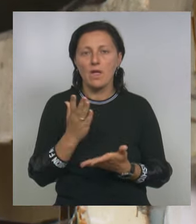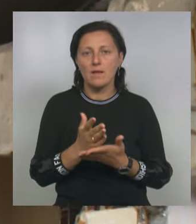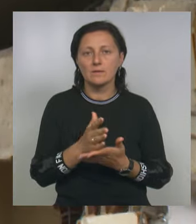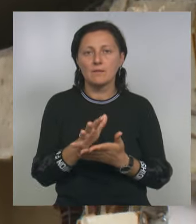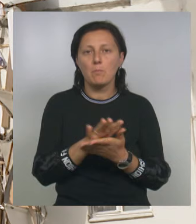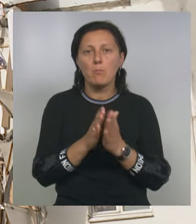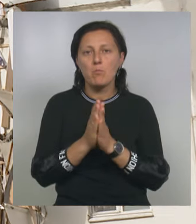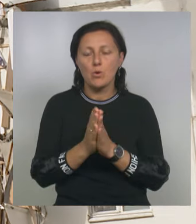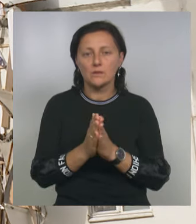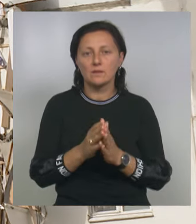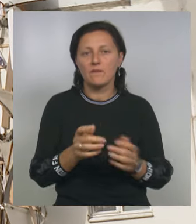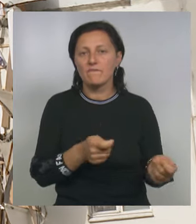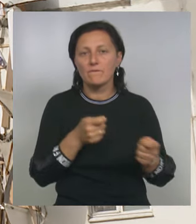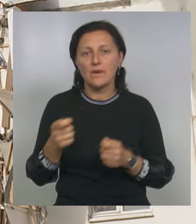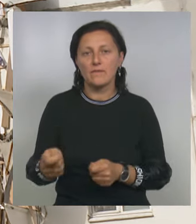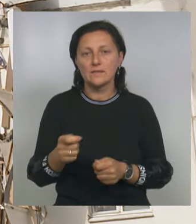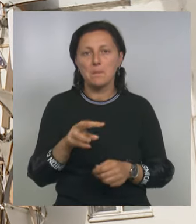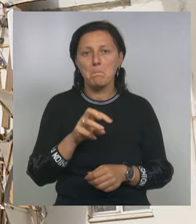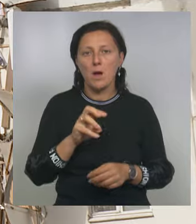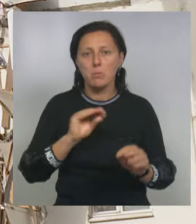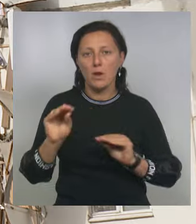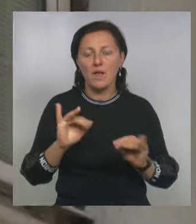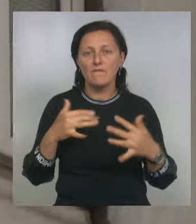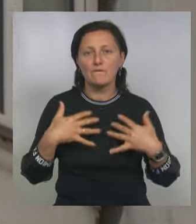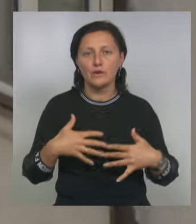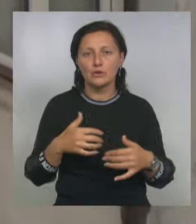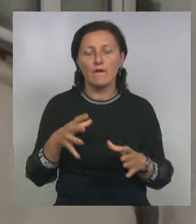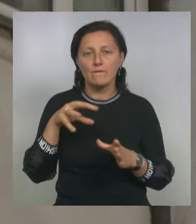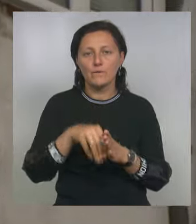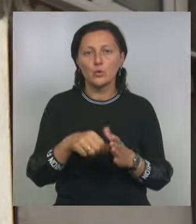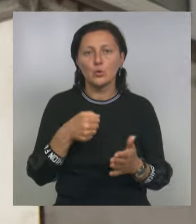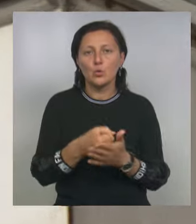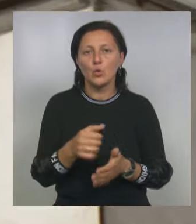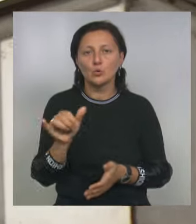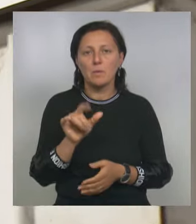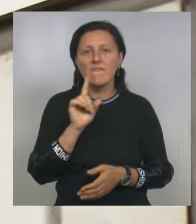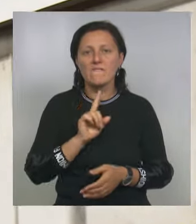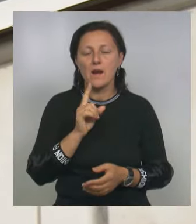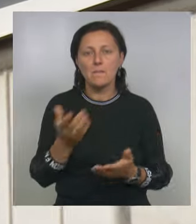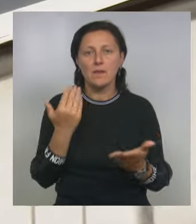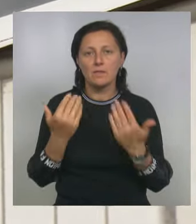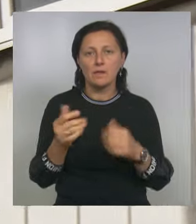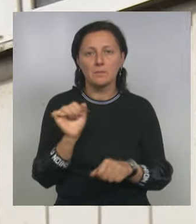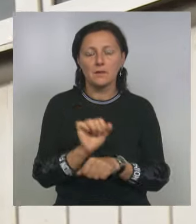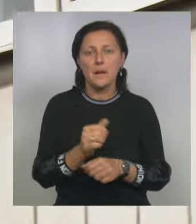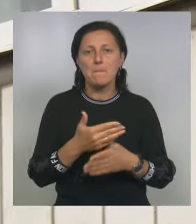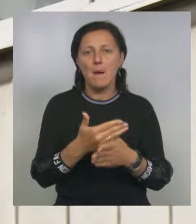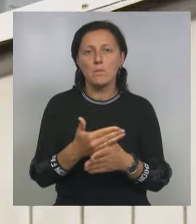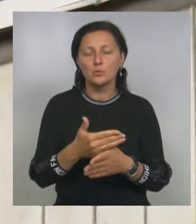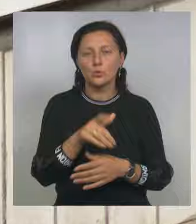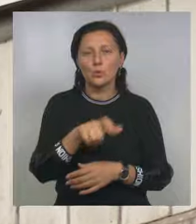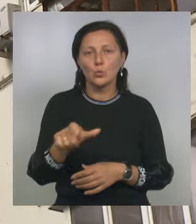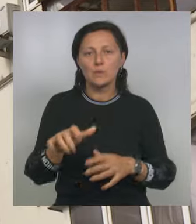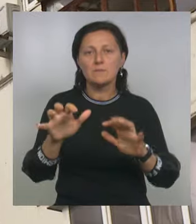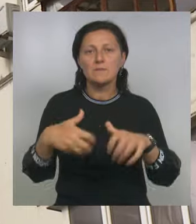вывоз вещей и мебели. Приняли решение до субботы включительно временно прекратить разбор здания и помочь людям забрать